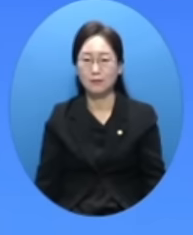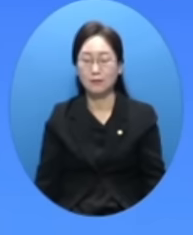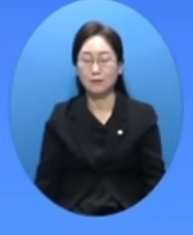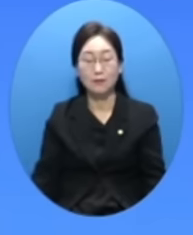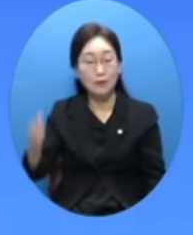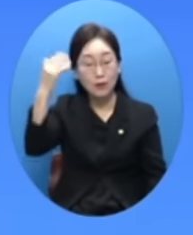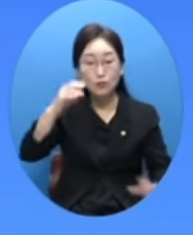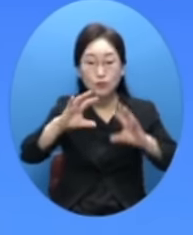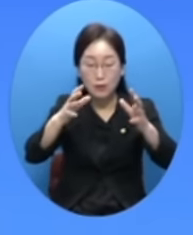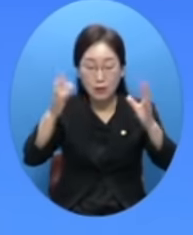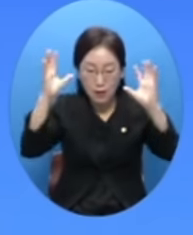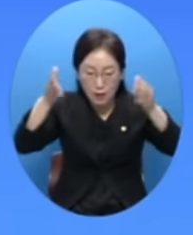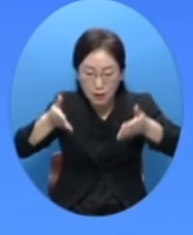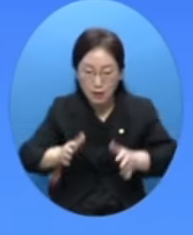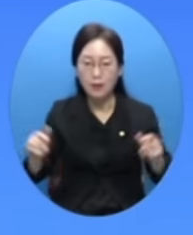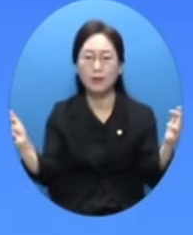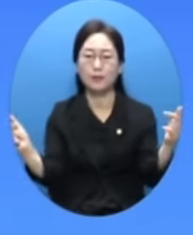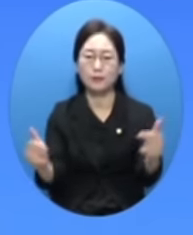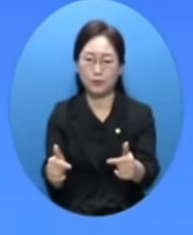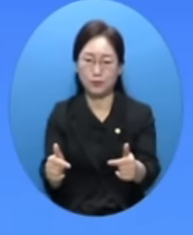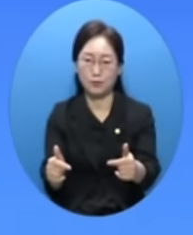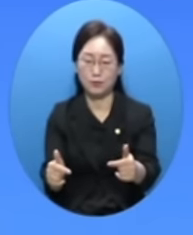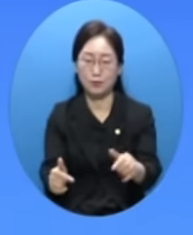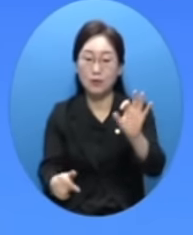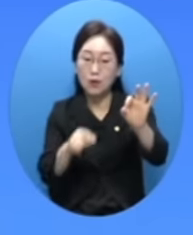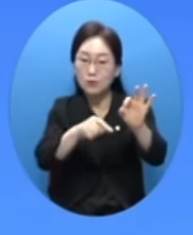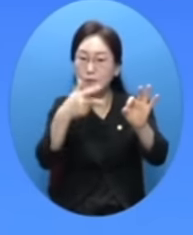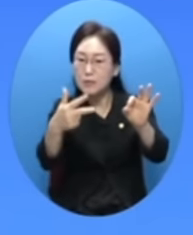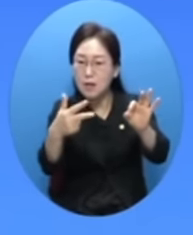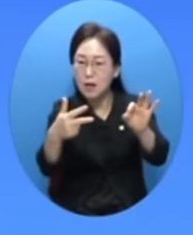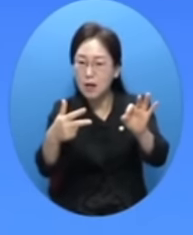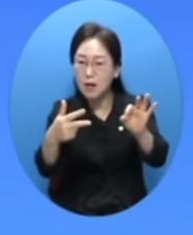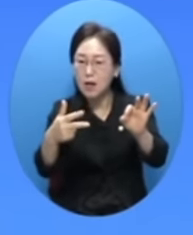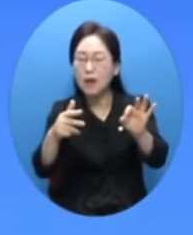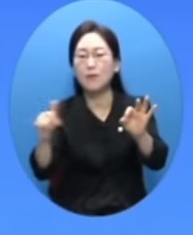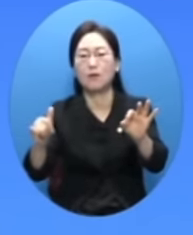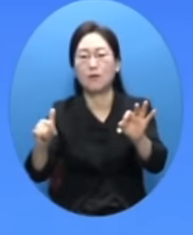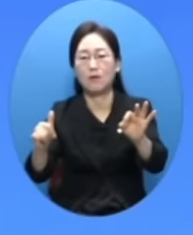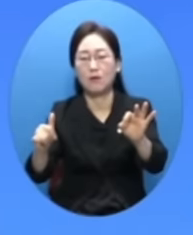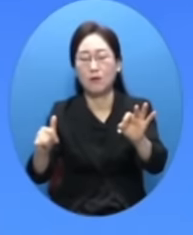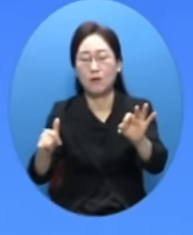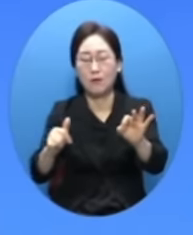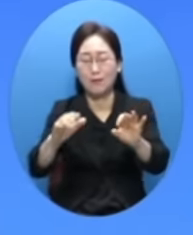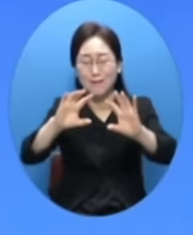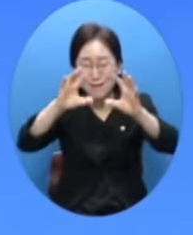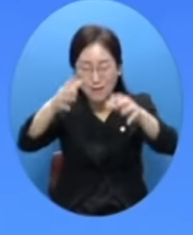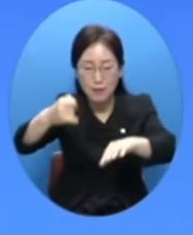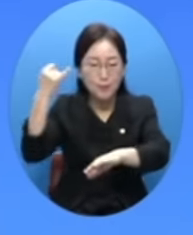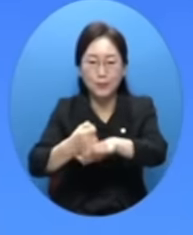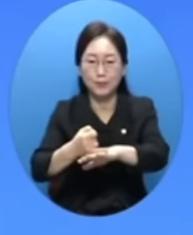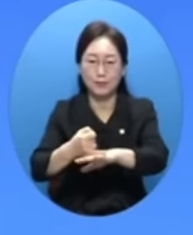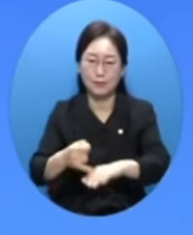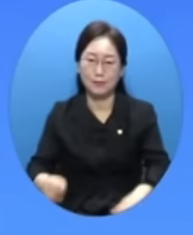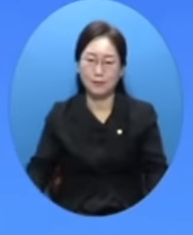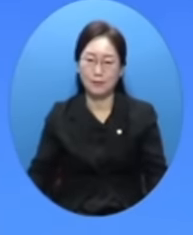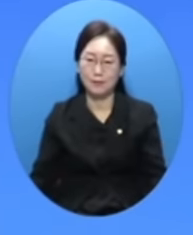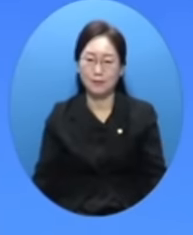우리나라가 저출산으로 0.7까지 내려가서 세계 최하위 국가입니다.